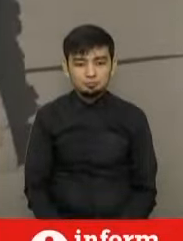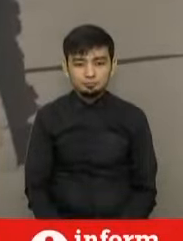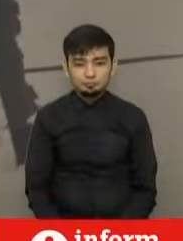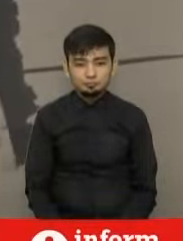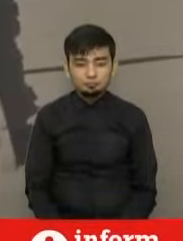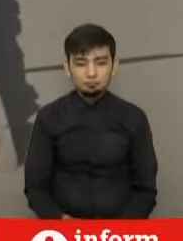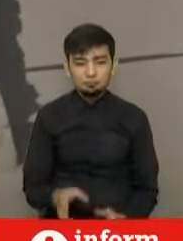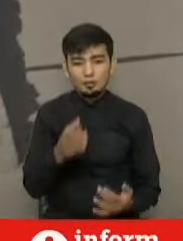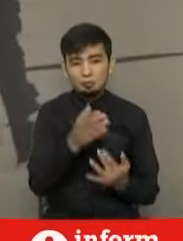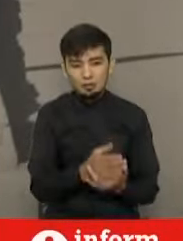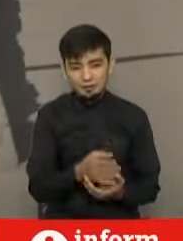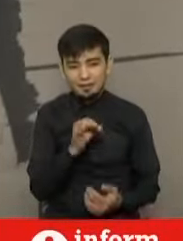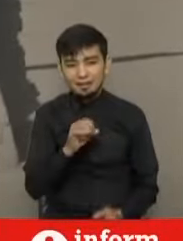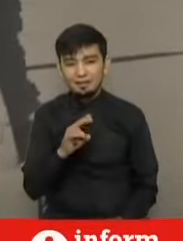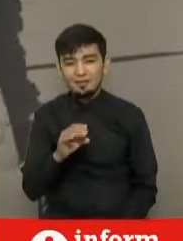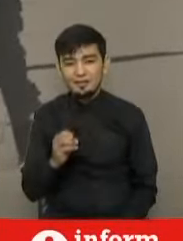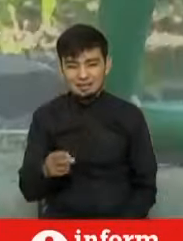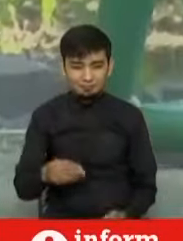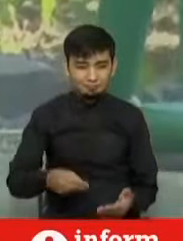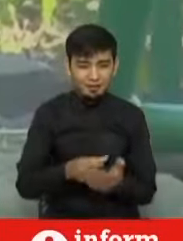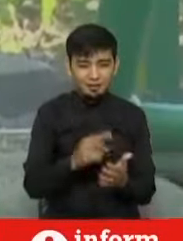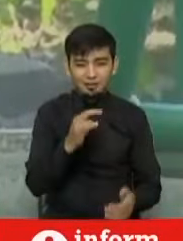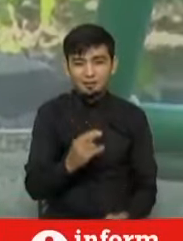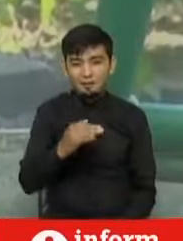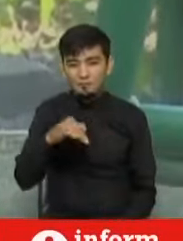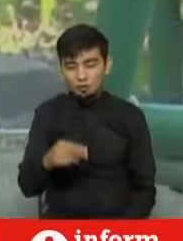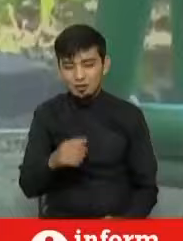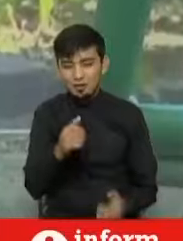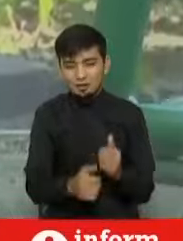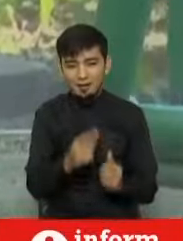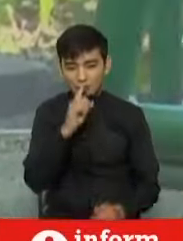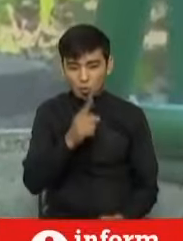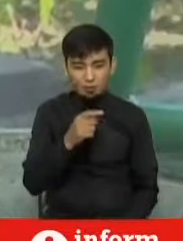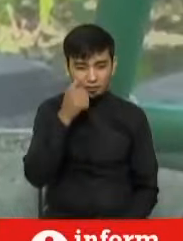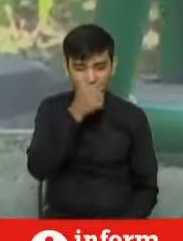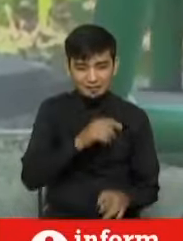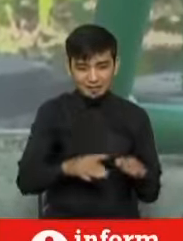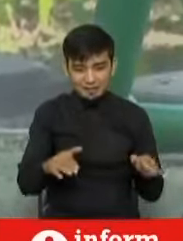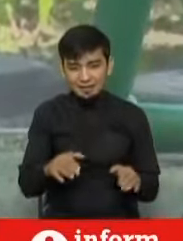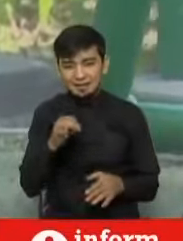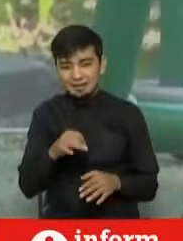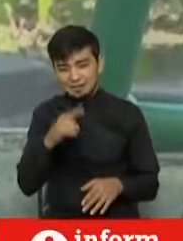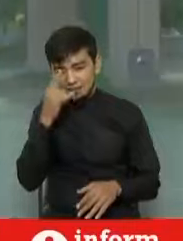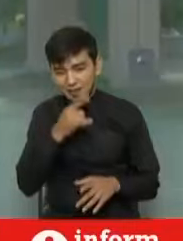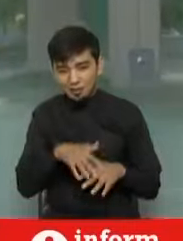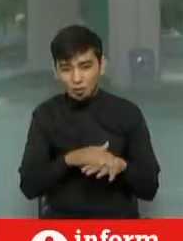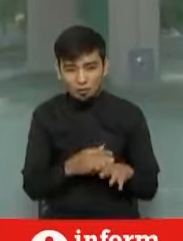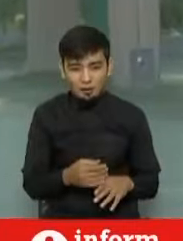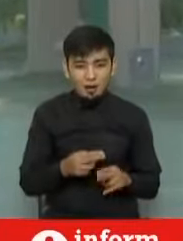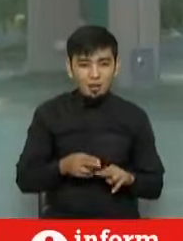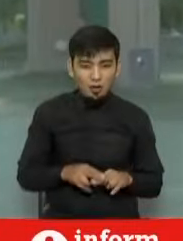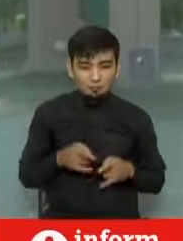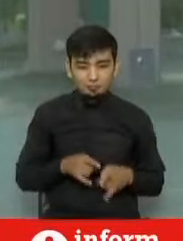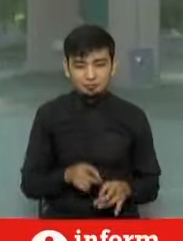Напомню, половина инвестиционного дохода Национального фонда раз в год распределяется между детьми и гражданами Казахстана, которые родились